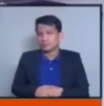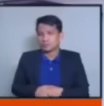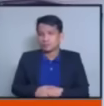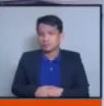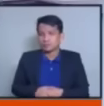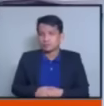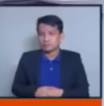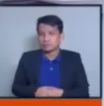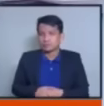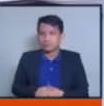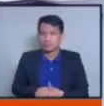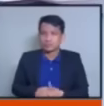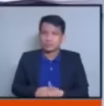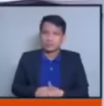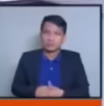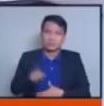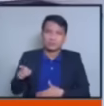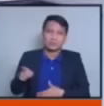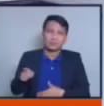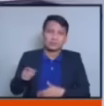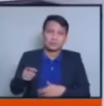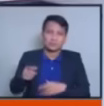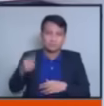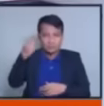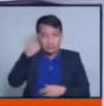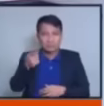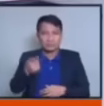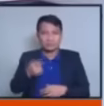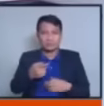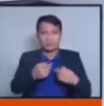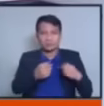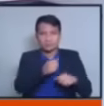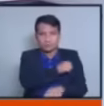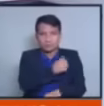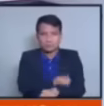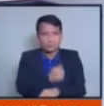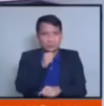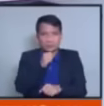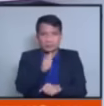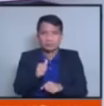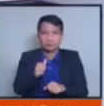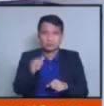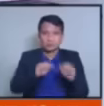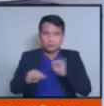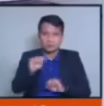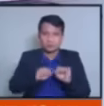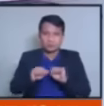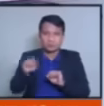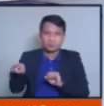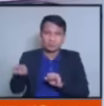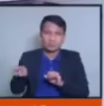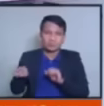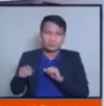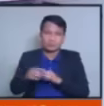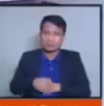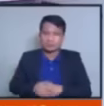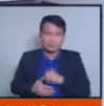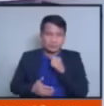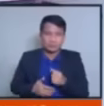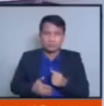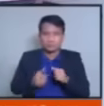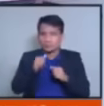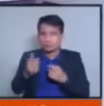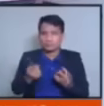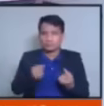yung mga kinaukulan na sa tingin niyo po ay hindi umaksyon. Opo. Dereliction of duty yan. Hindi nila ginawa yung